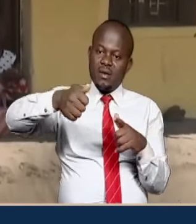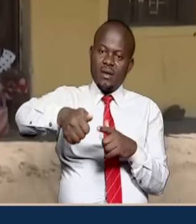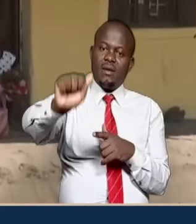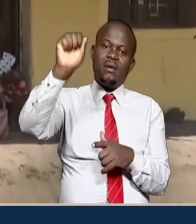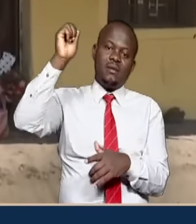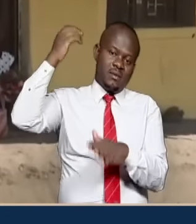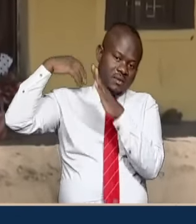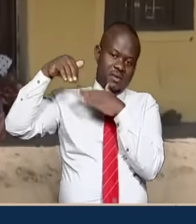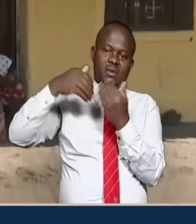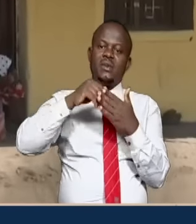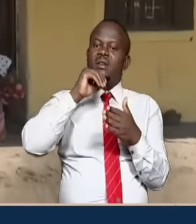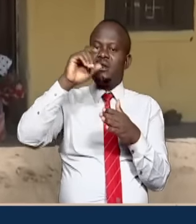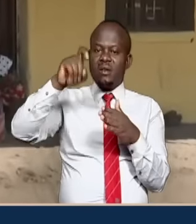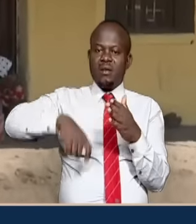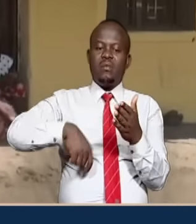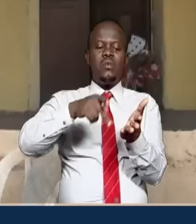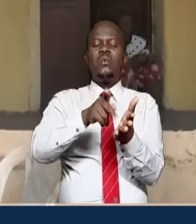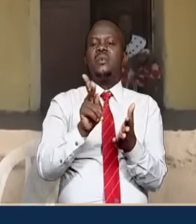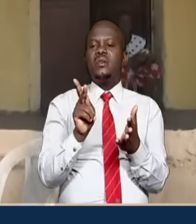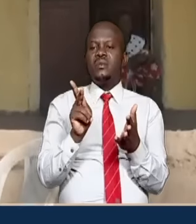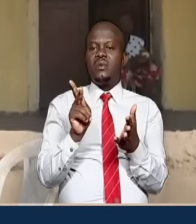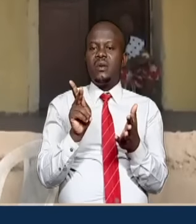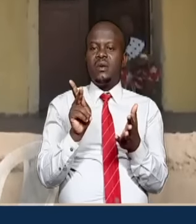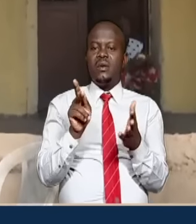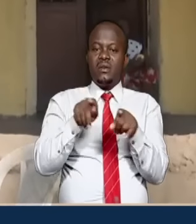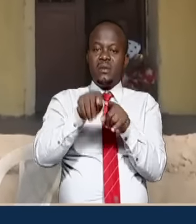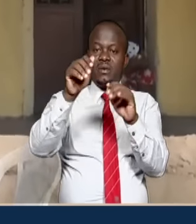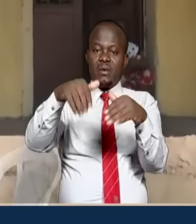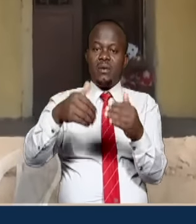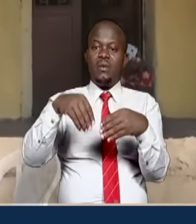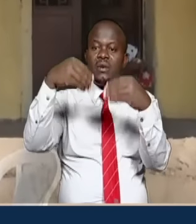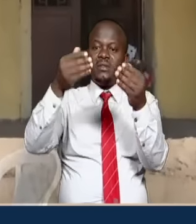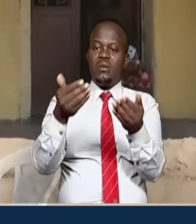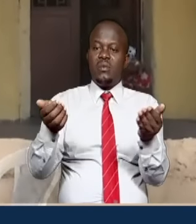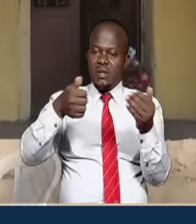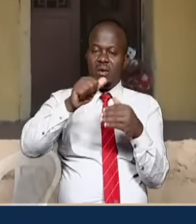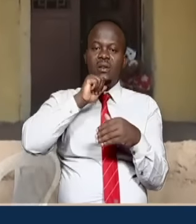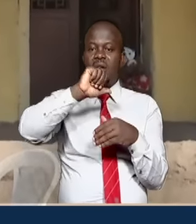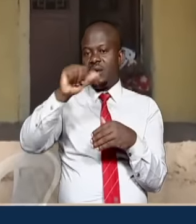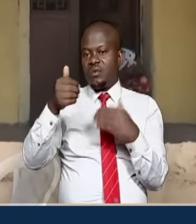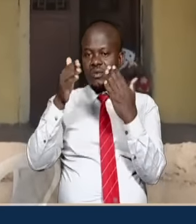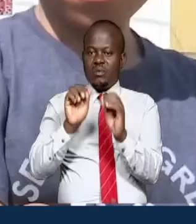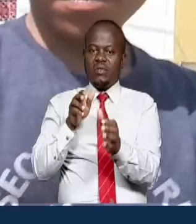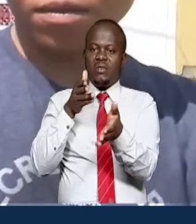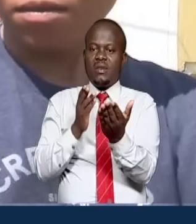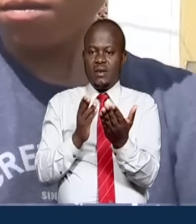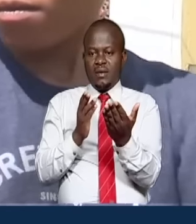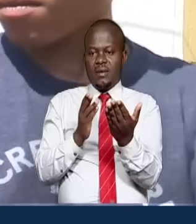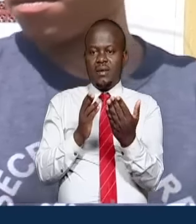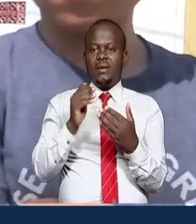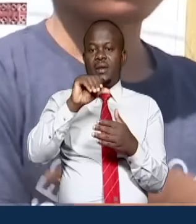kera tudakomba kubukodesha, nawe ugahinga ukazaha umwana wawe nta wundi urabukurikirana.